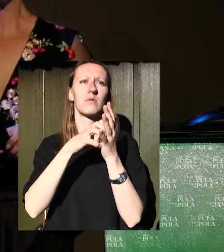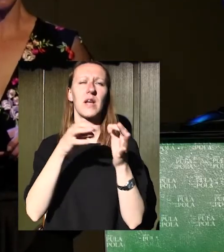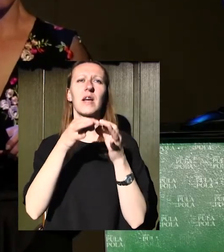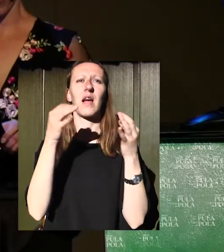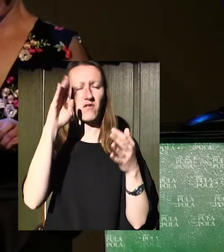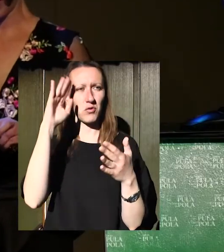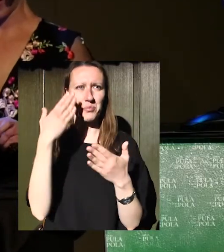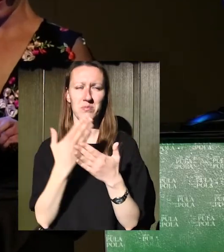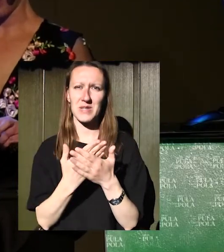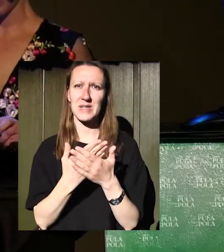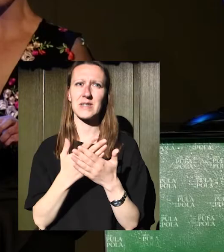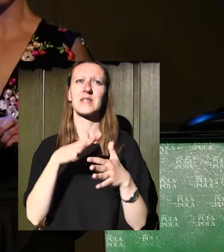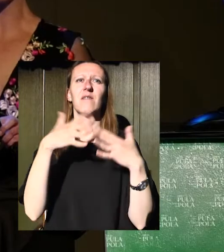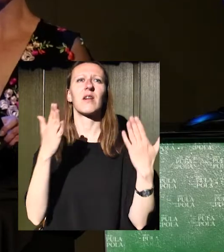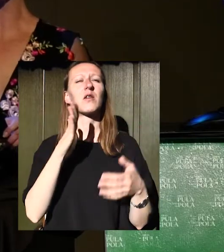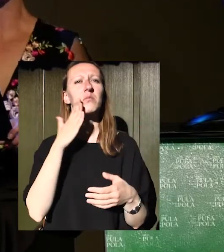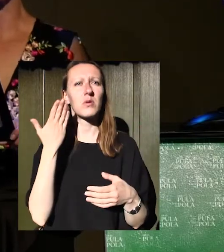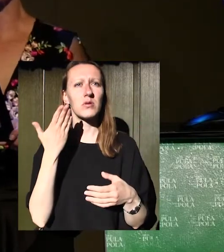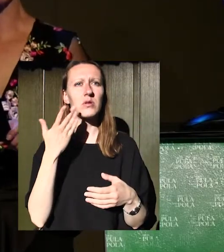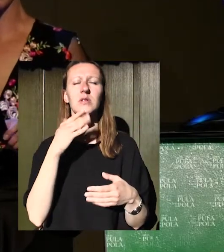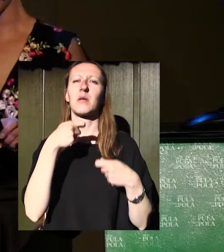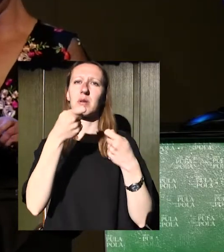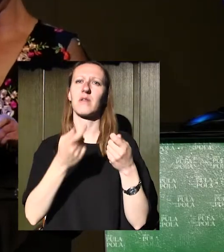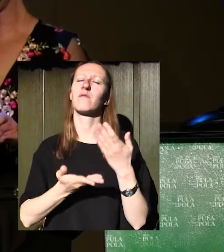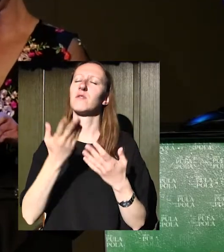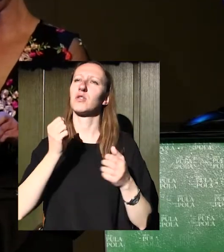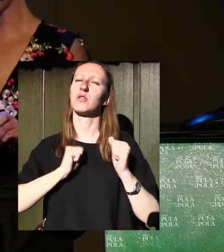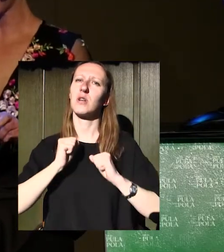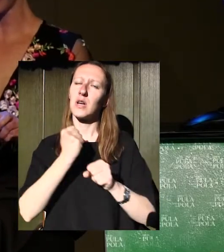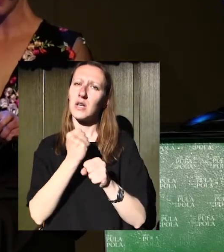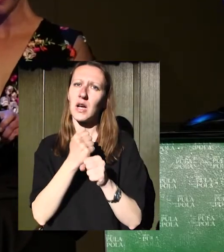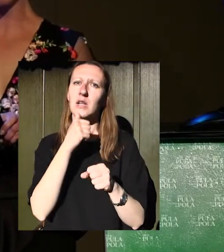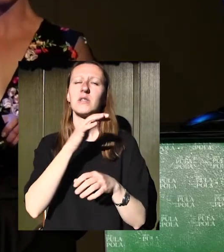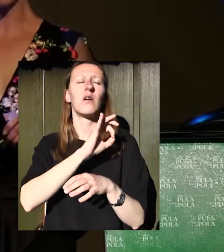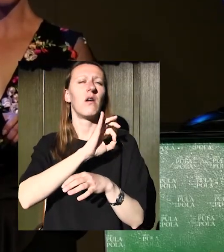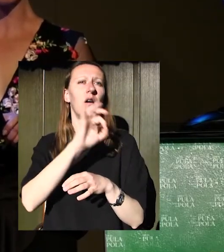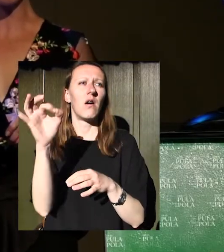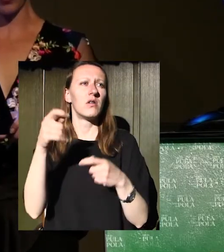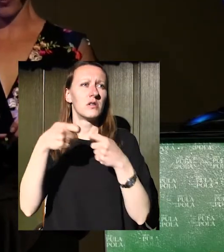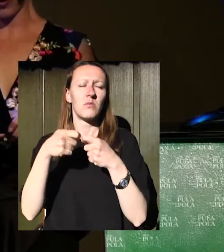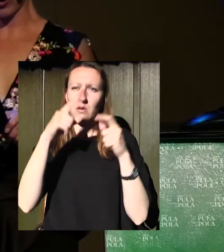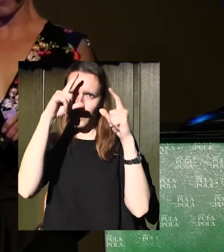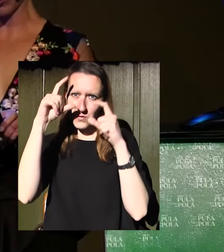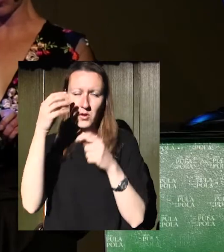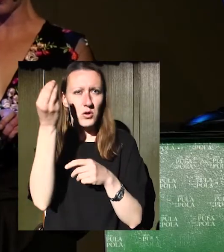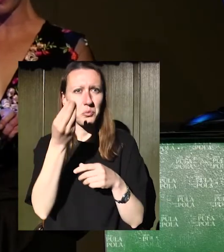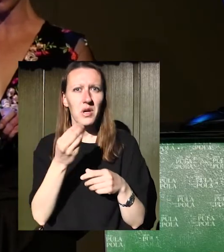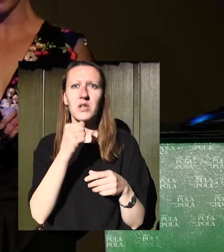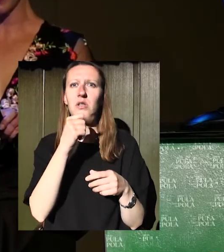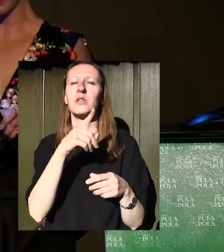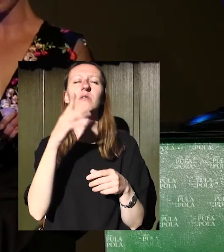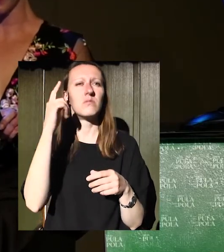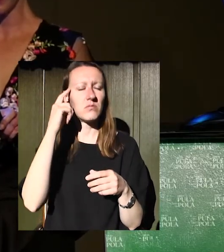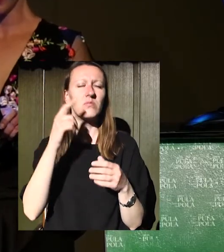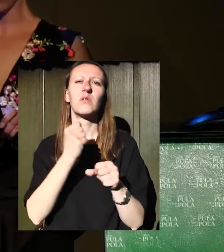znak javnog priznanja, s velikim poštovanjem za predani višegodišnji rad i za vrhunski spoj fotografskog umijeća